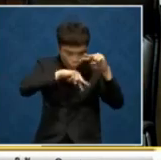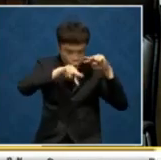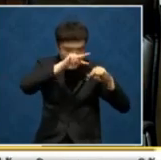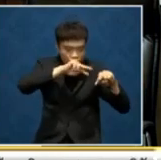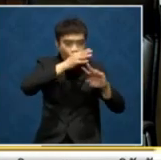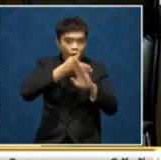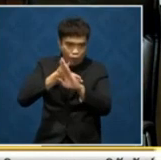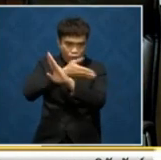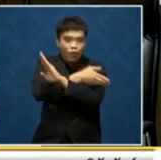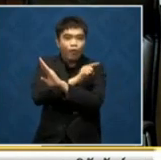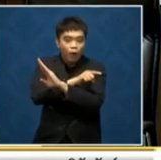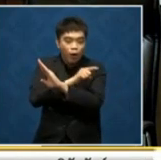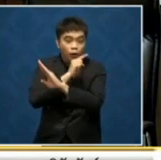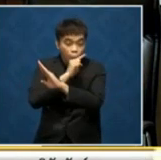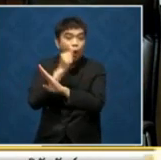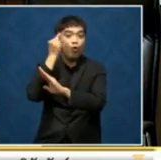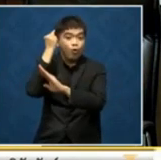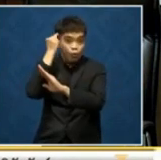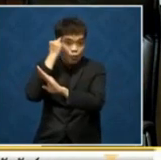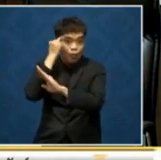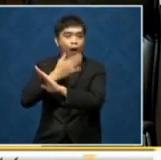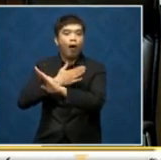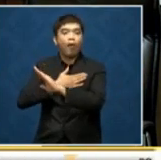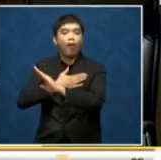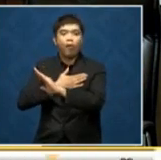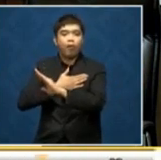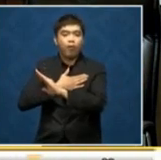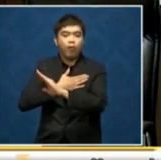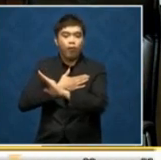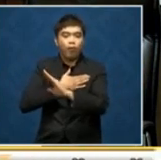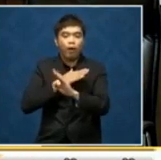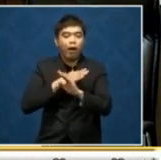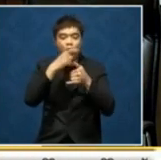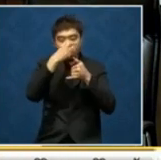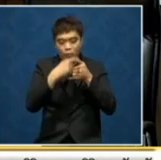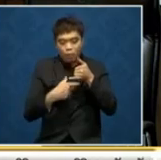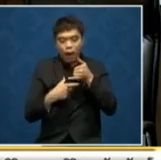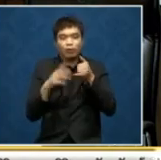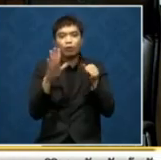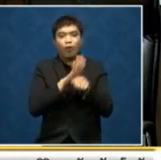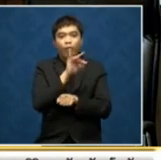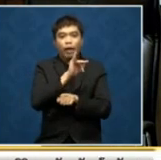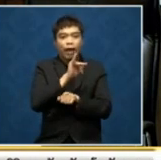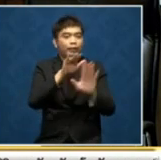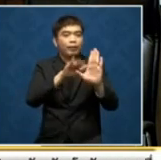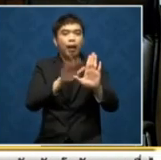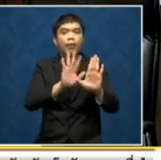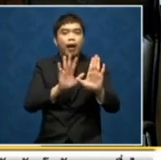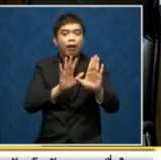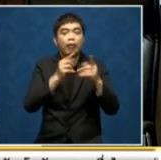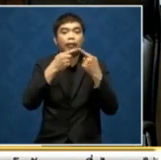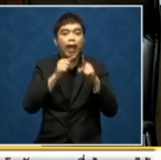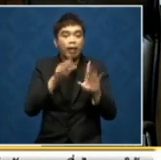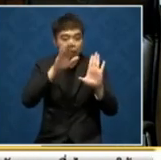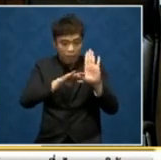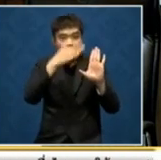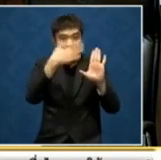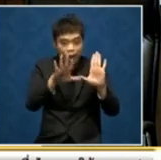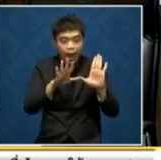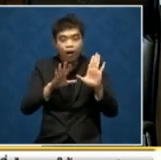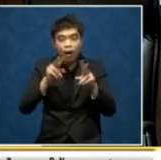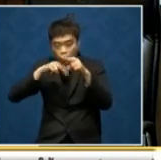ตัวว่าเค้าไม่สามารถเดินต่อได้นะครับมันก็ได้ปรับตัวตั้งแต่เนิ่นๆนะแต่นี่เราปล่อยมาเป็นสะเอ่อเป็นยุคเป็นสมัย